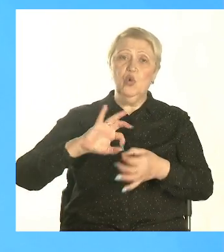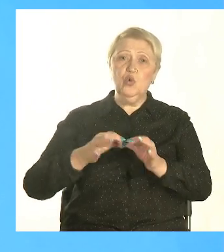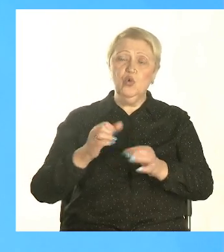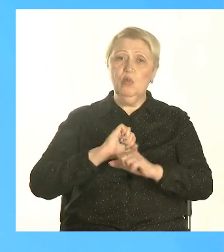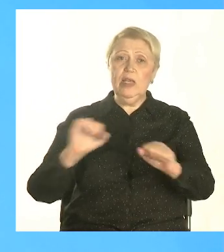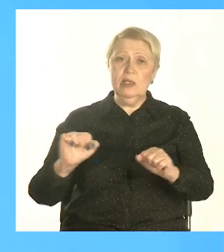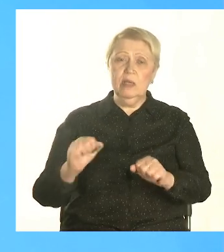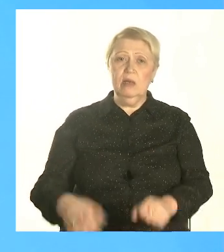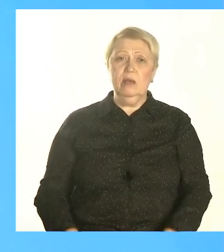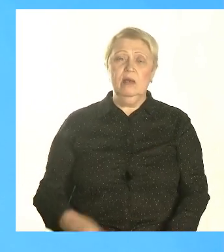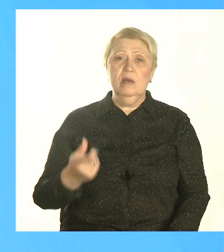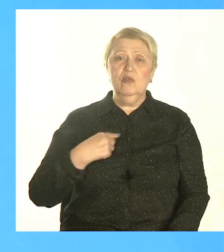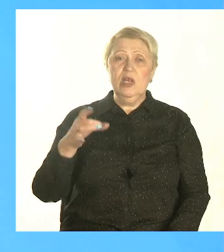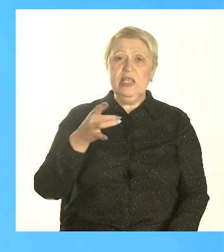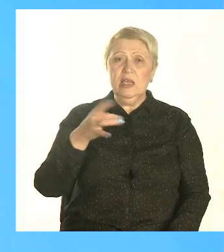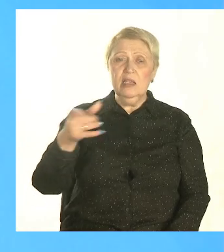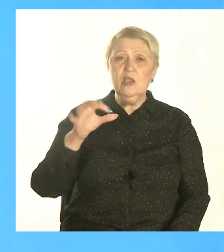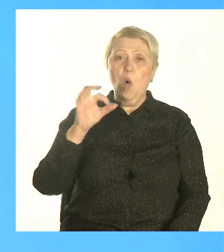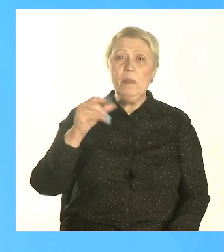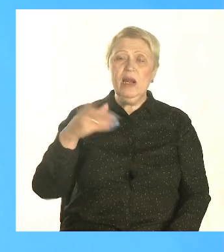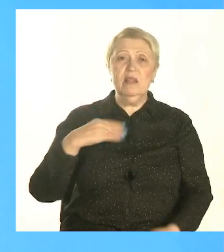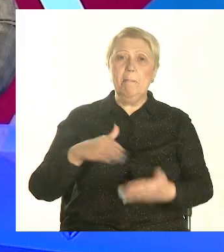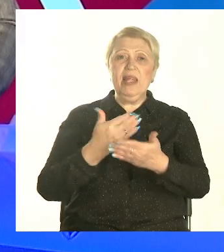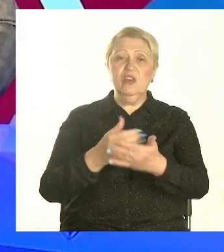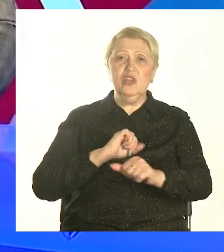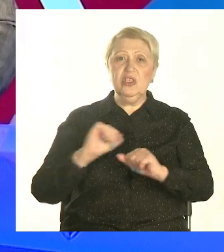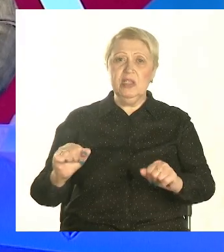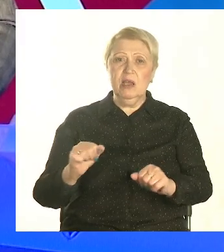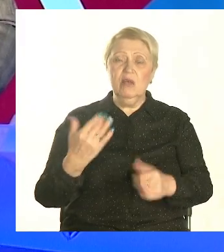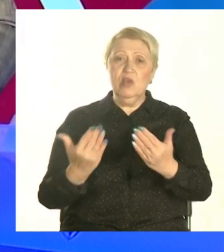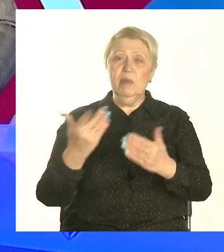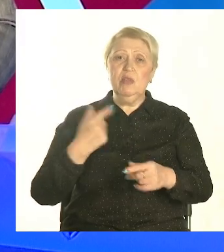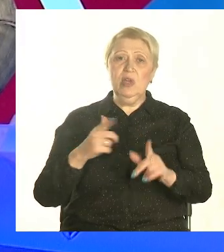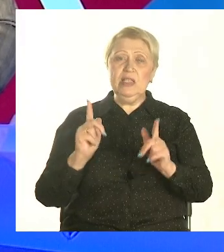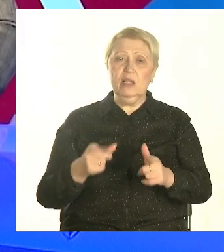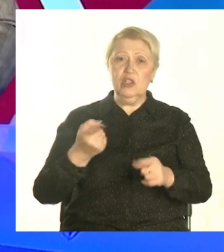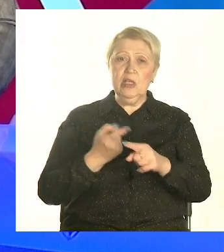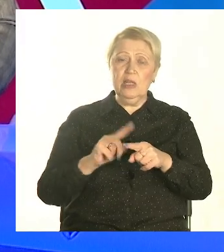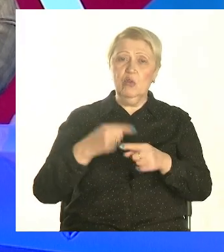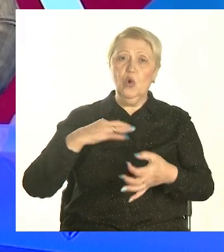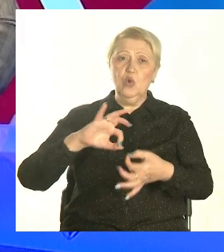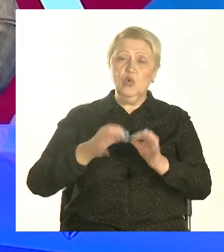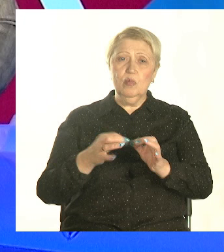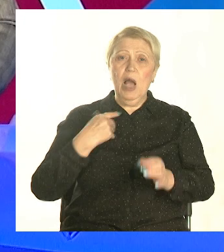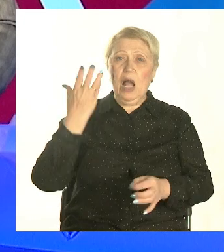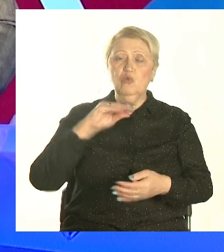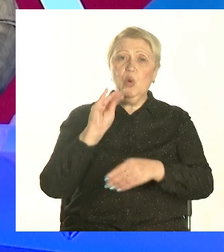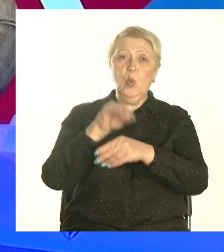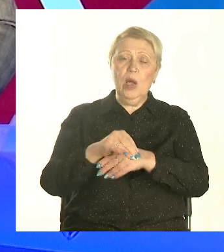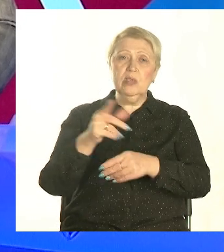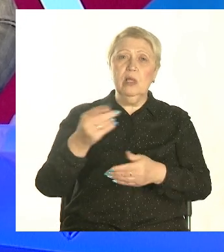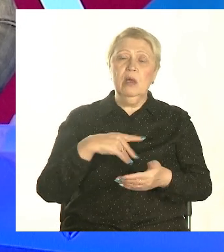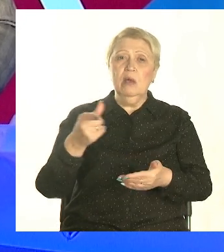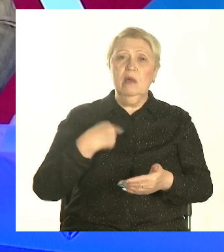тарифе, региональный оператор транспортировщикам не может предложить. Поэтому либо они соглашаются на эту сумму, которая указана в тарифе регионального оператора, либо